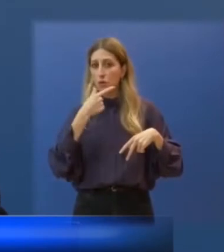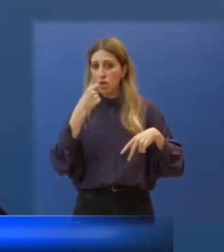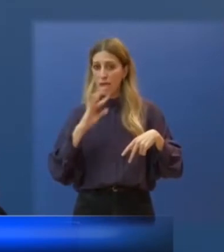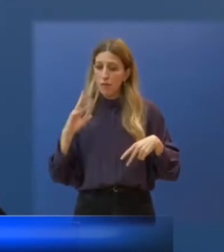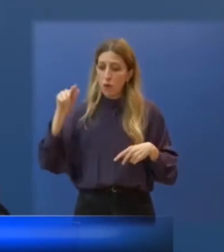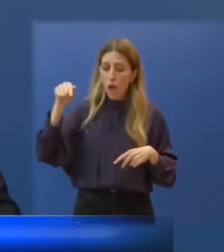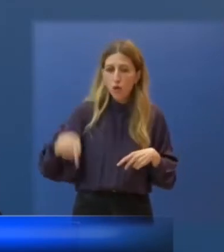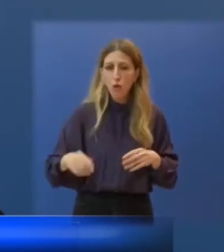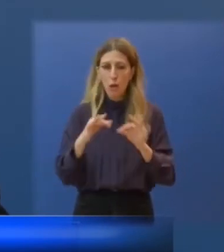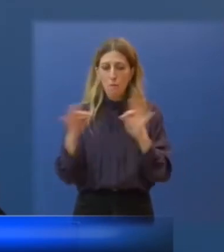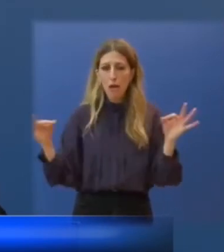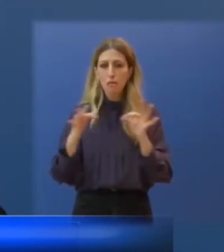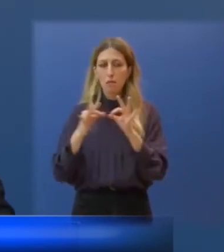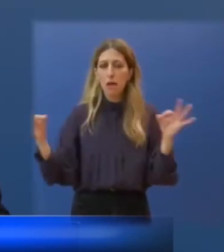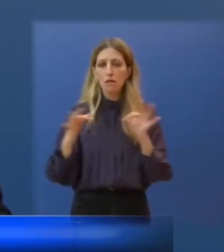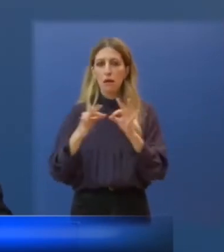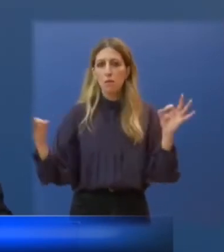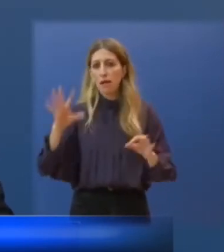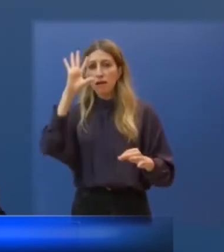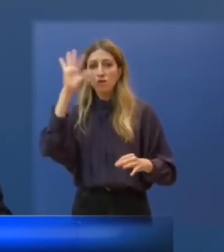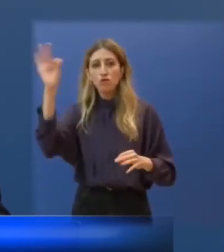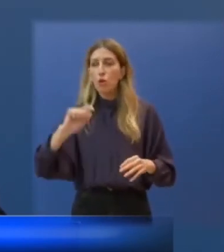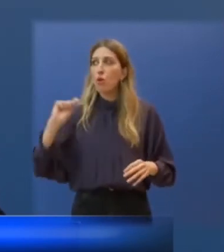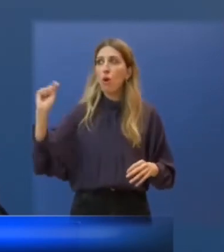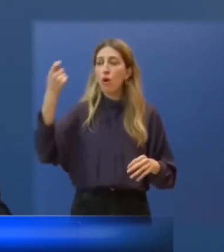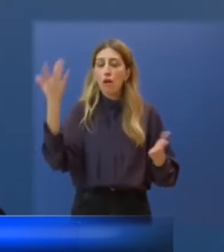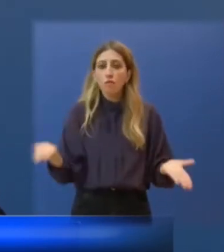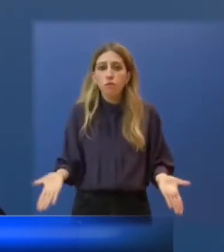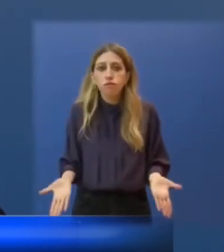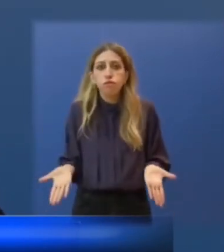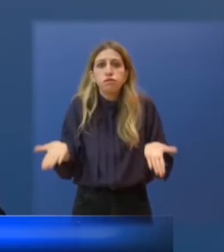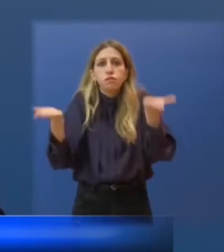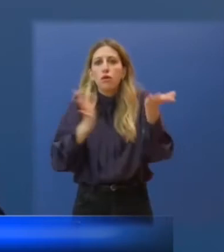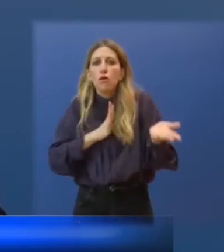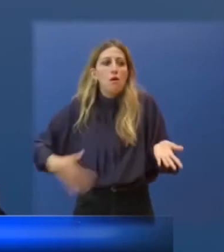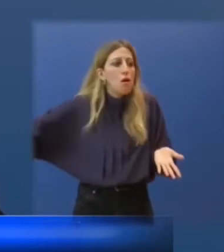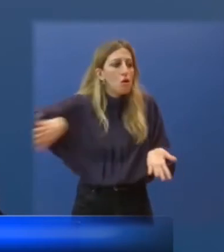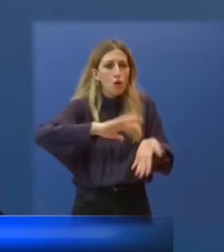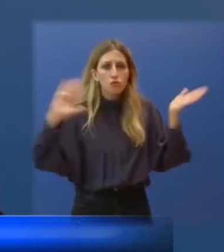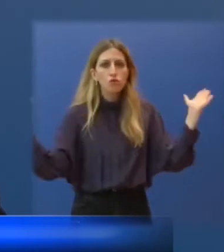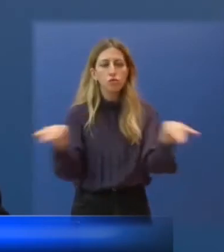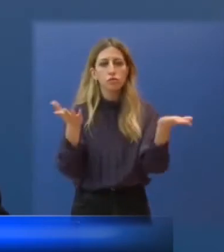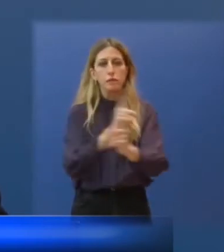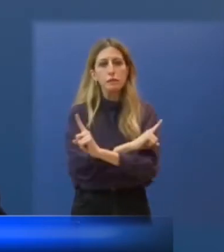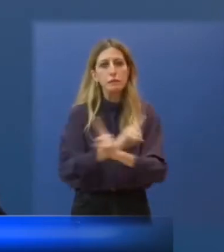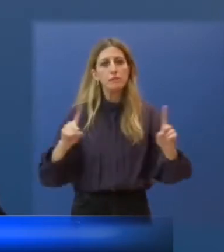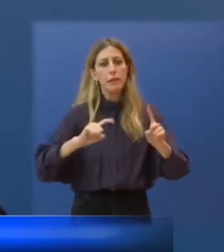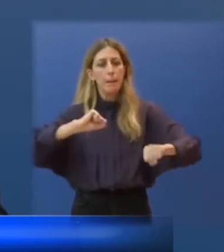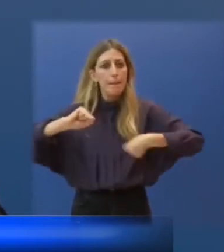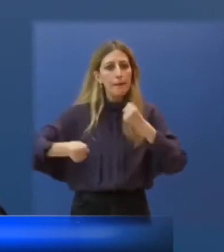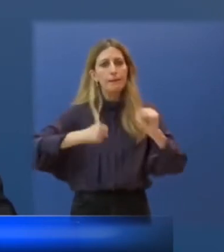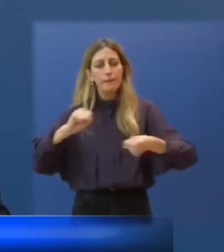μέτρα, προκειμένου οι ανατιμήσεις αυτές, που όντως είναι πολύ μεγάλες, να έχουν το μικρότερο δυνατό αποτύπωμα στα νοικοκυριά και στις